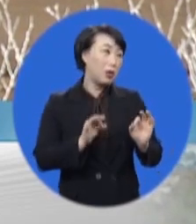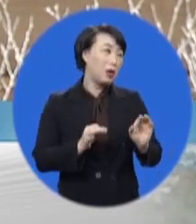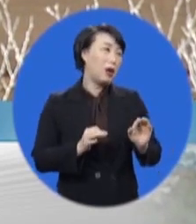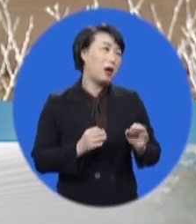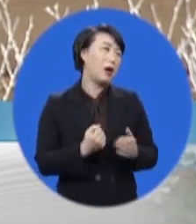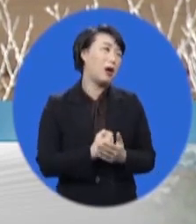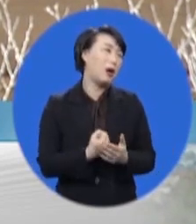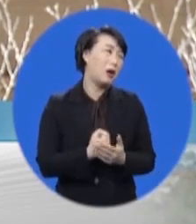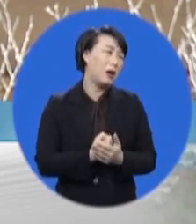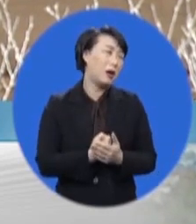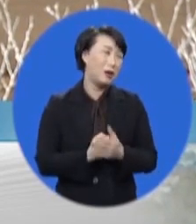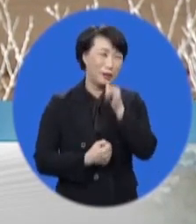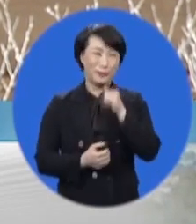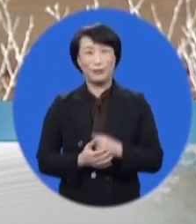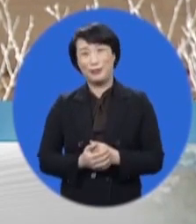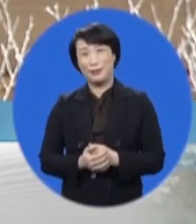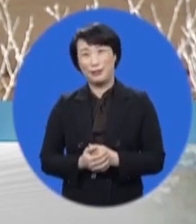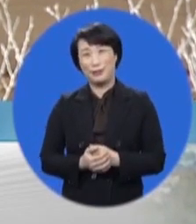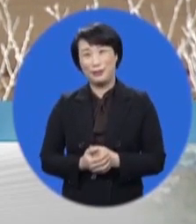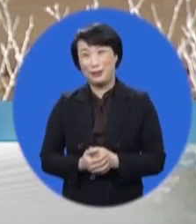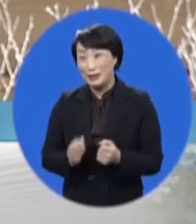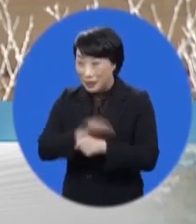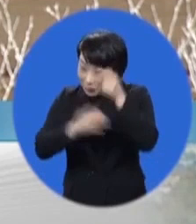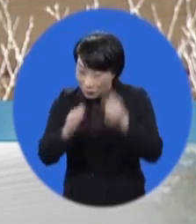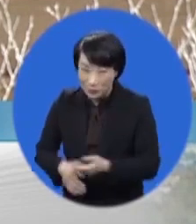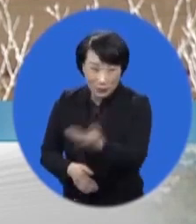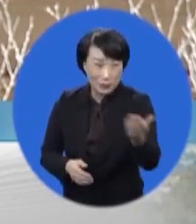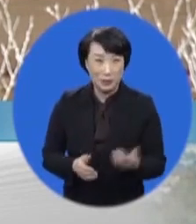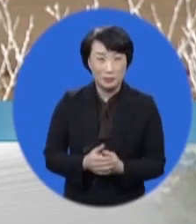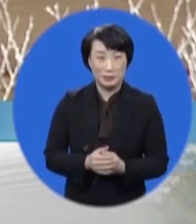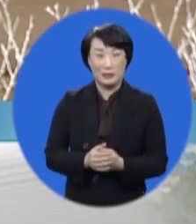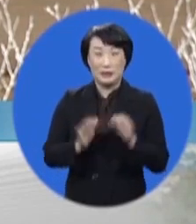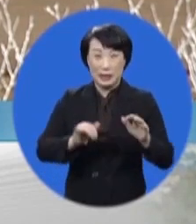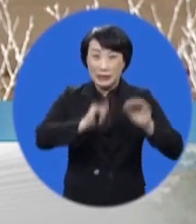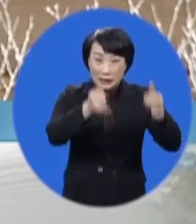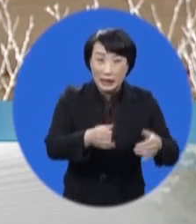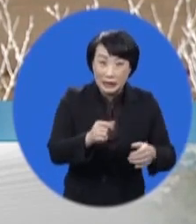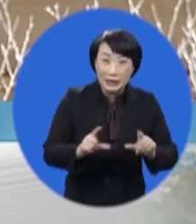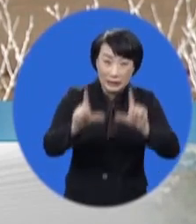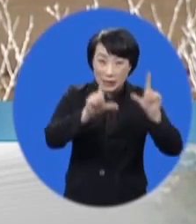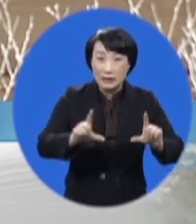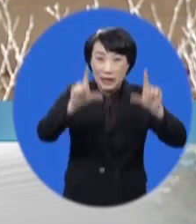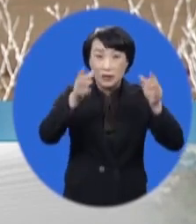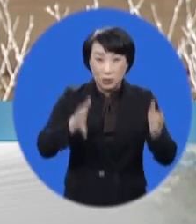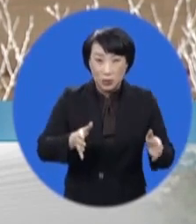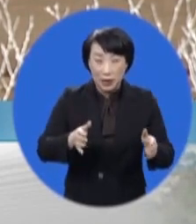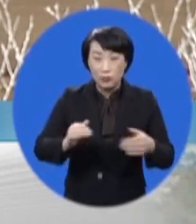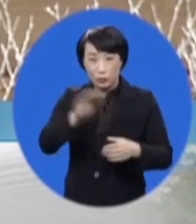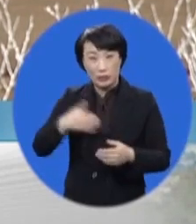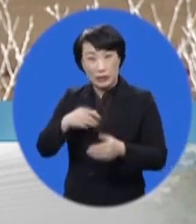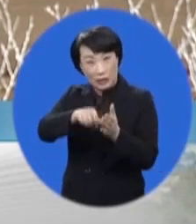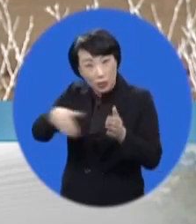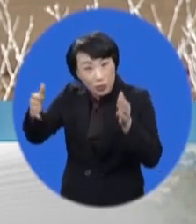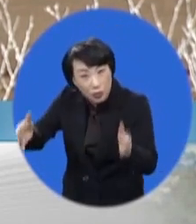때 얼마나 안타까우냐 그 말이요. 사랑하는 여러분, 이 세상에 사는 날 동안 주어진